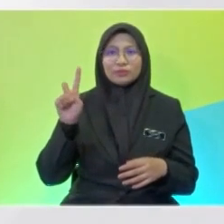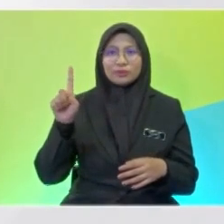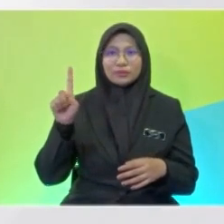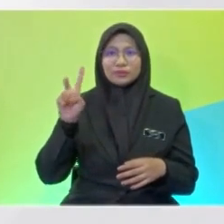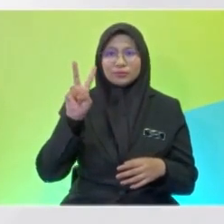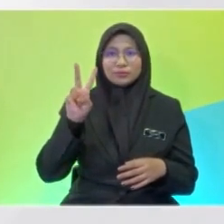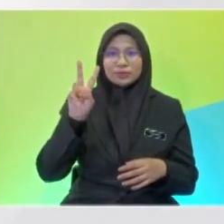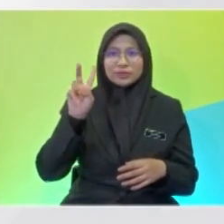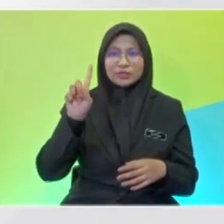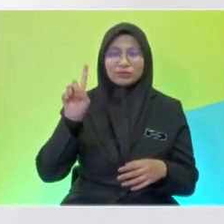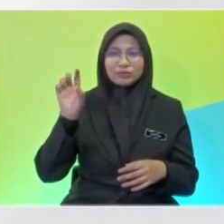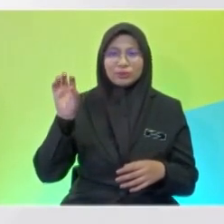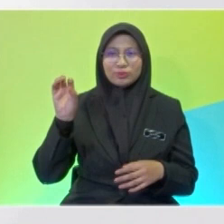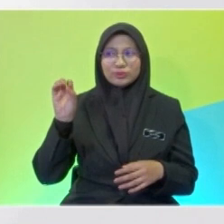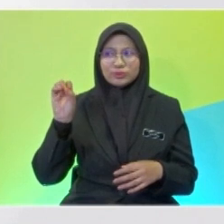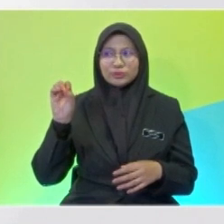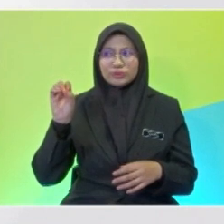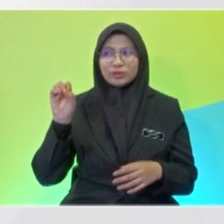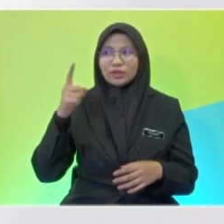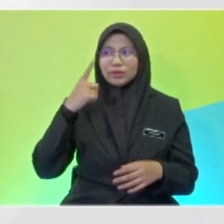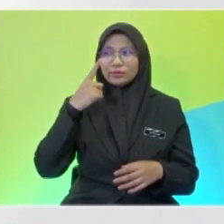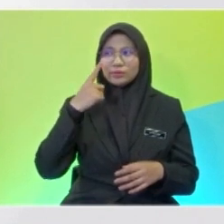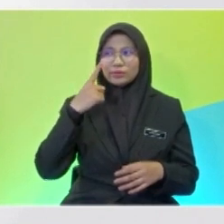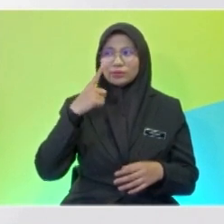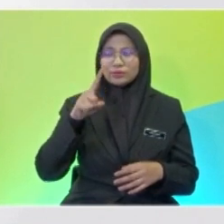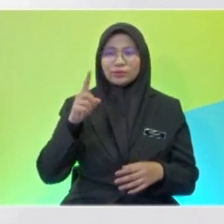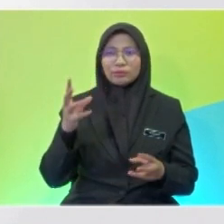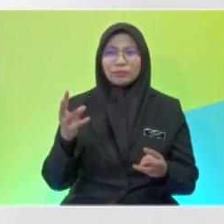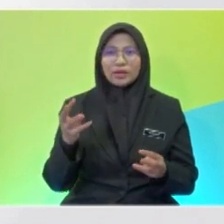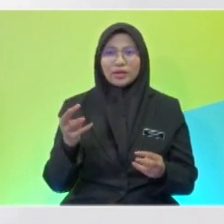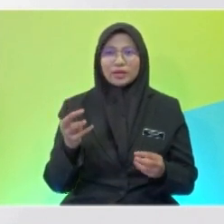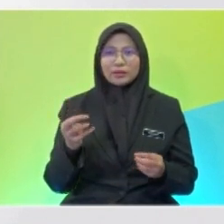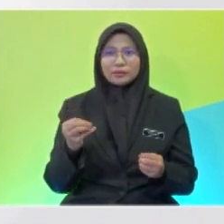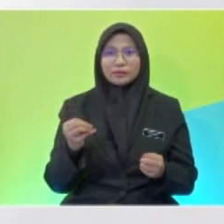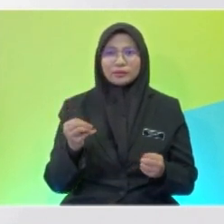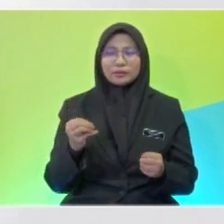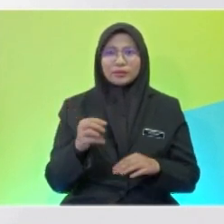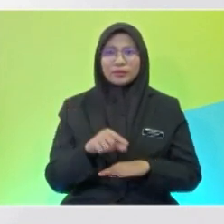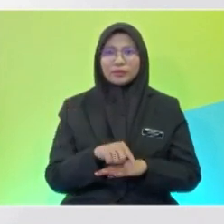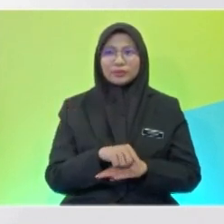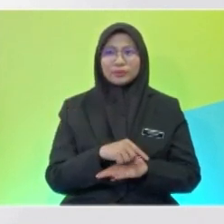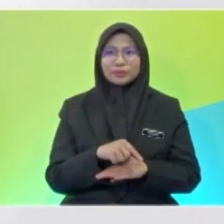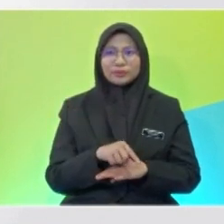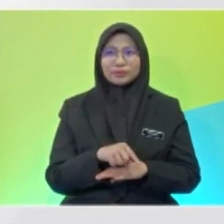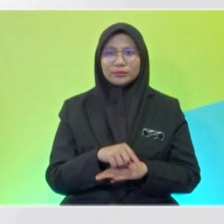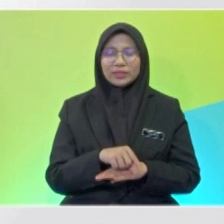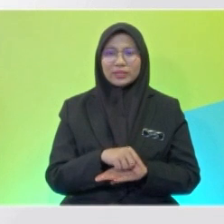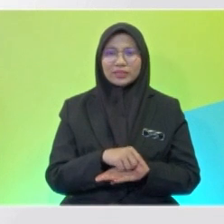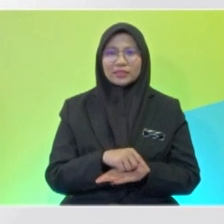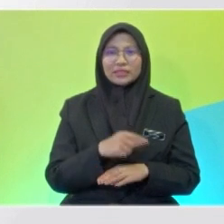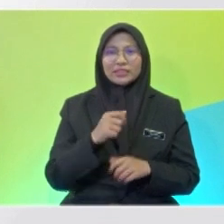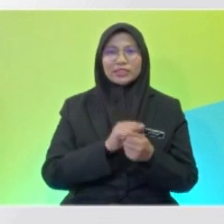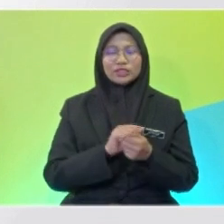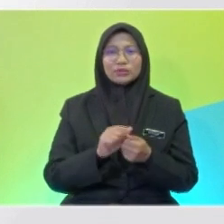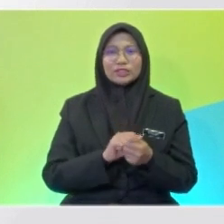warga emas ataupun penjaganya ingin mendapatkan Hikmat untuk mencuci gigi